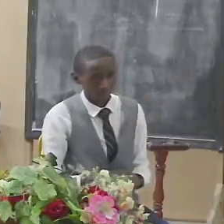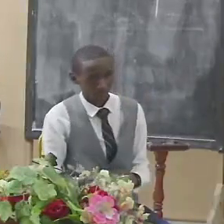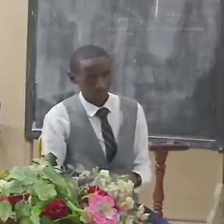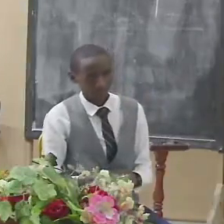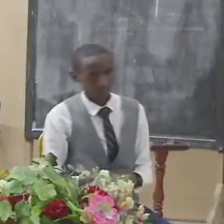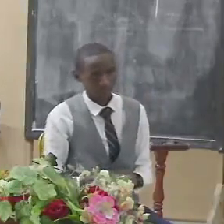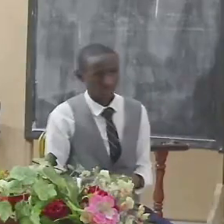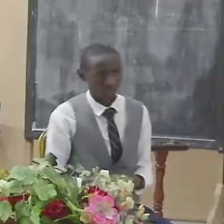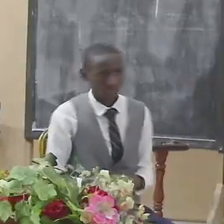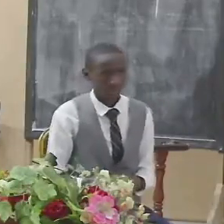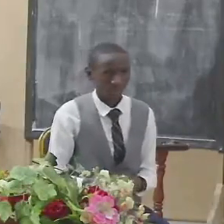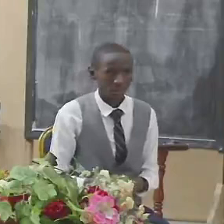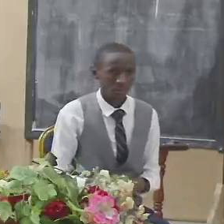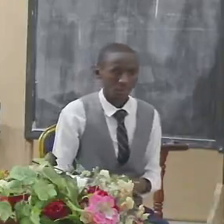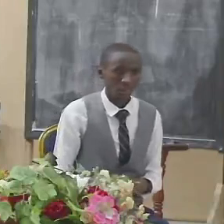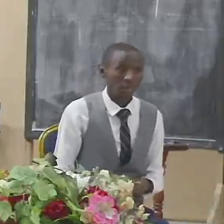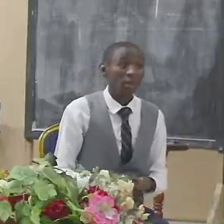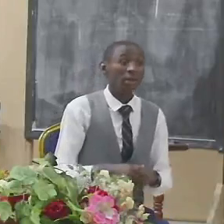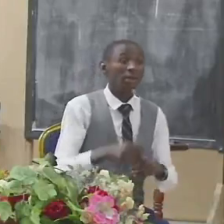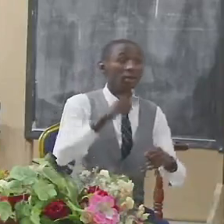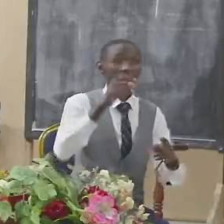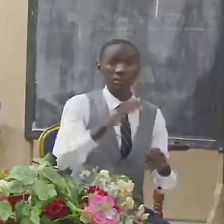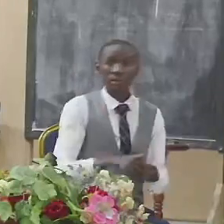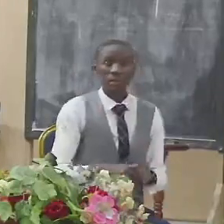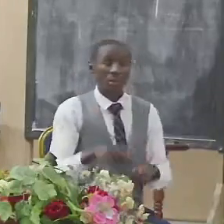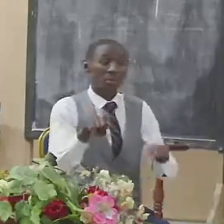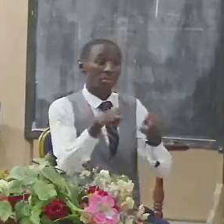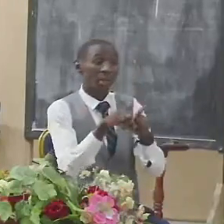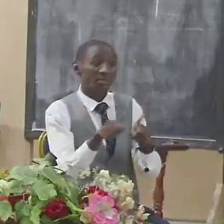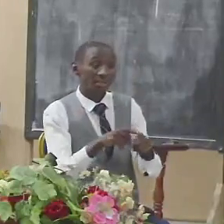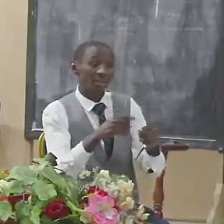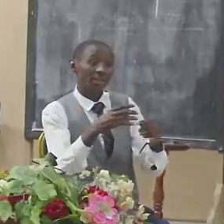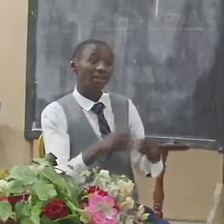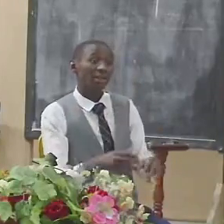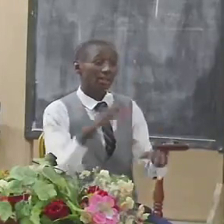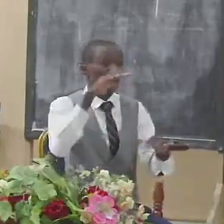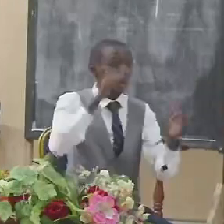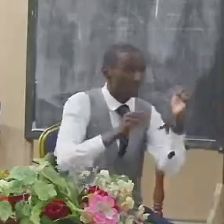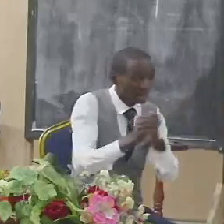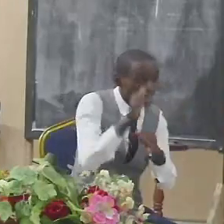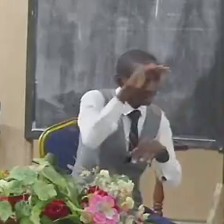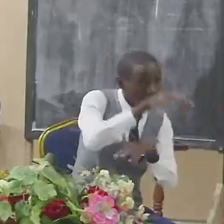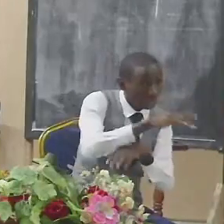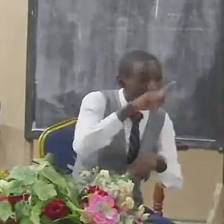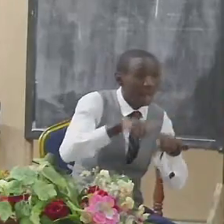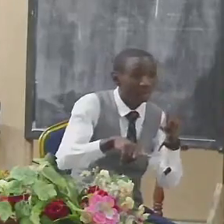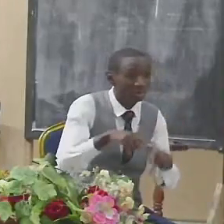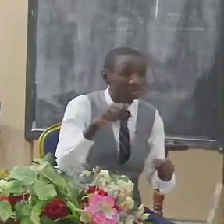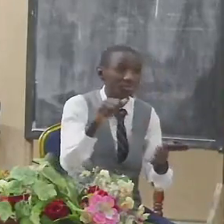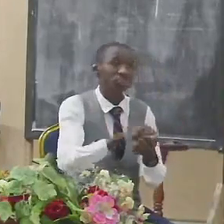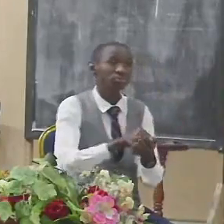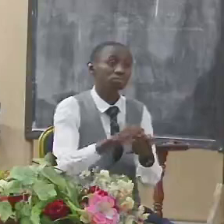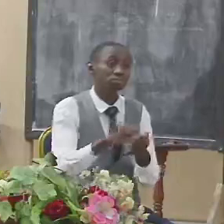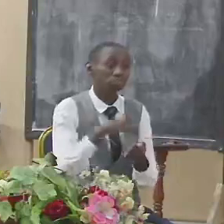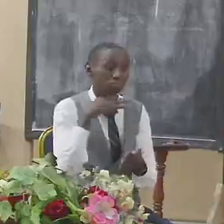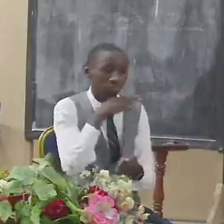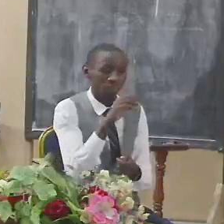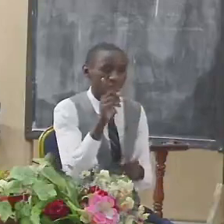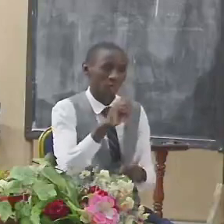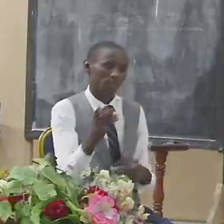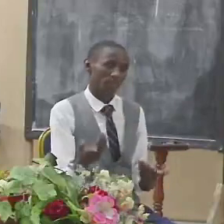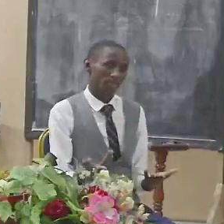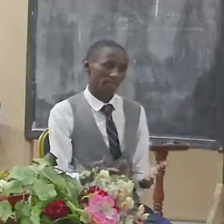ndio. Il ne va pas. Même si ça passe, même si les jours passent, ça ne va pas pourrir.